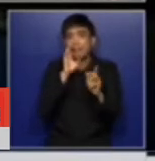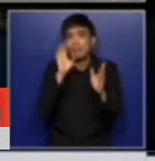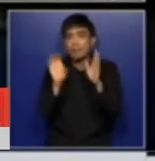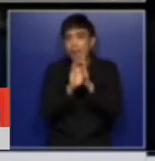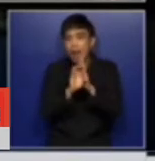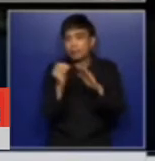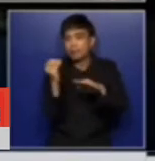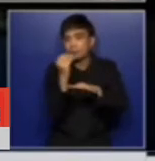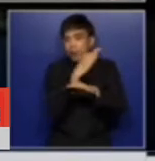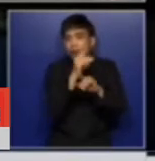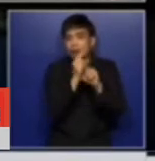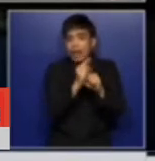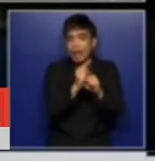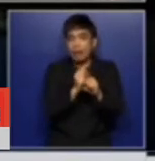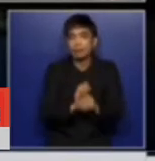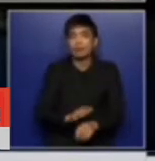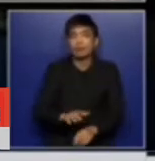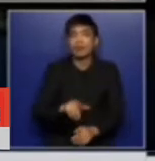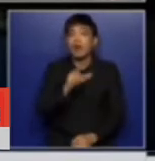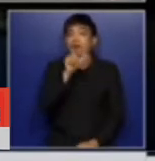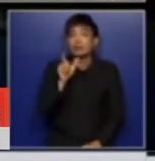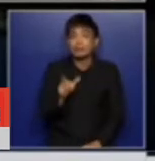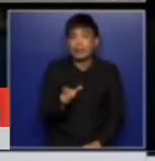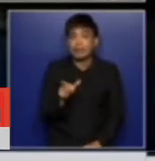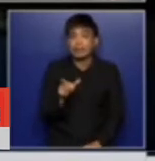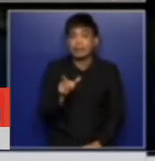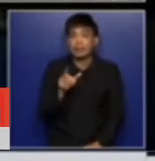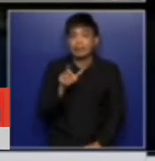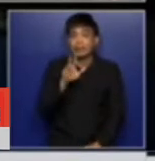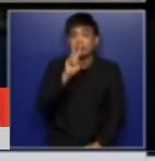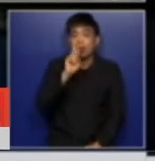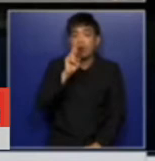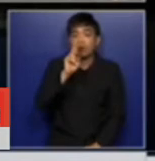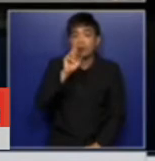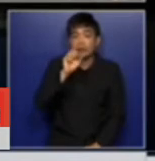สมี 268,000 คนครับอังกฤษมี